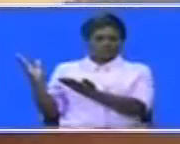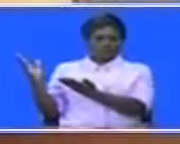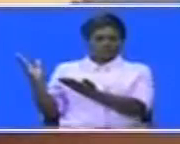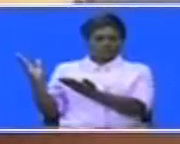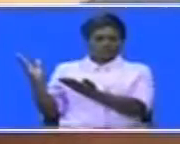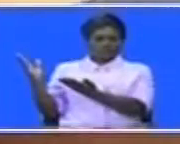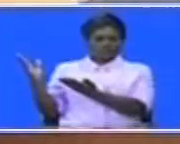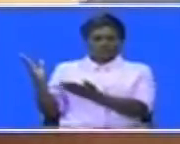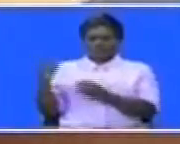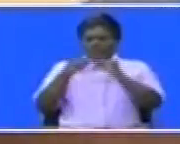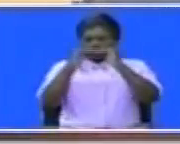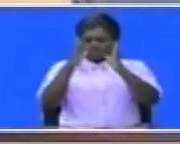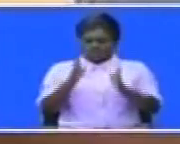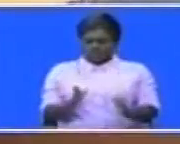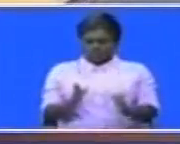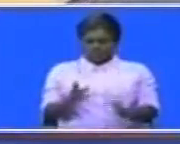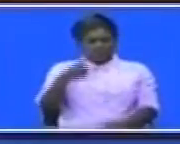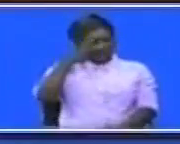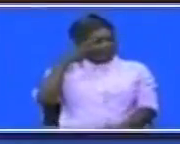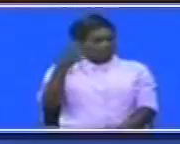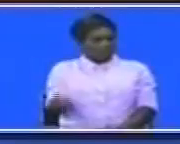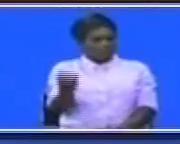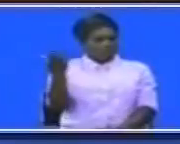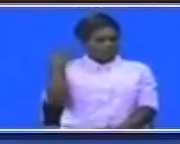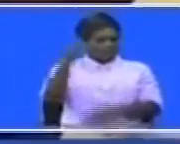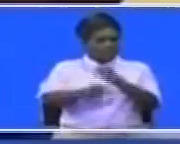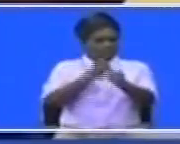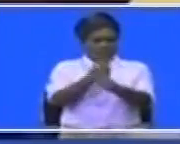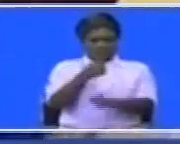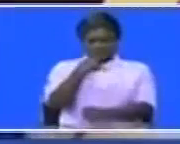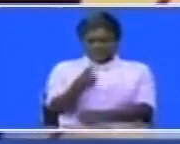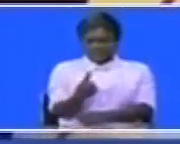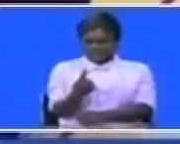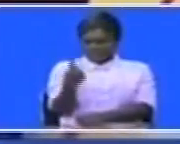Sala Fara, mwalimu aliyehusika katika shambulizi la Mandera mapema mwaka jana, akisema kuwa